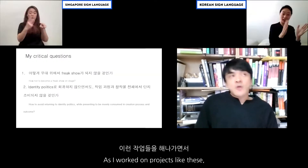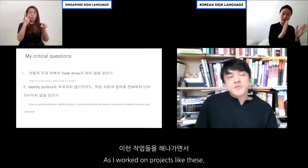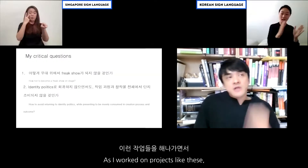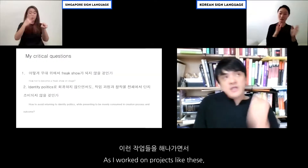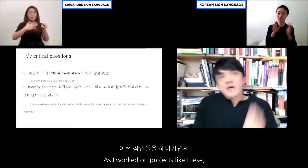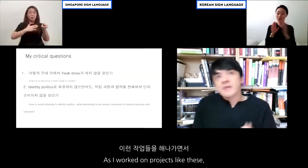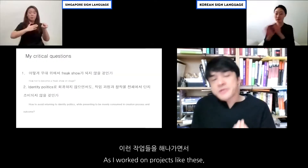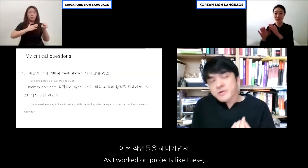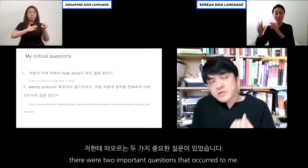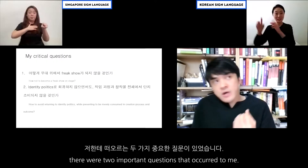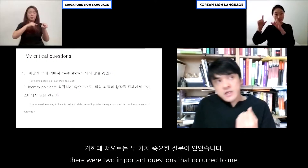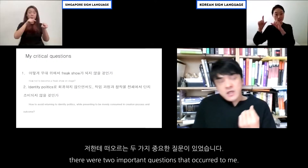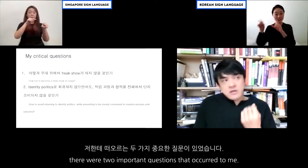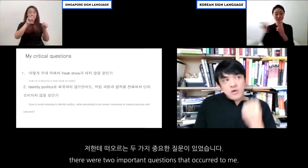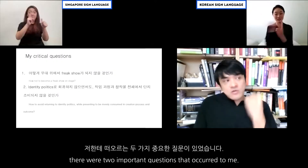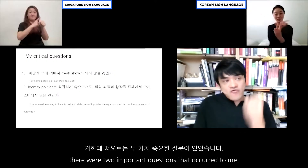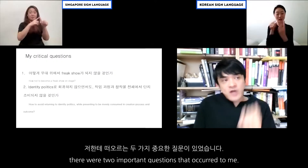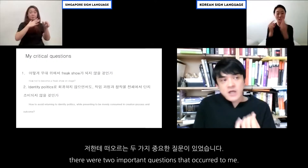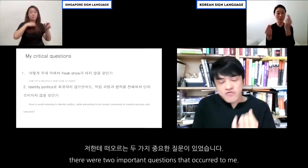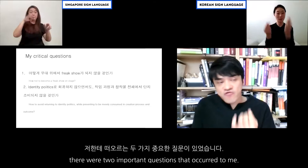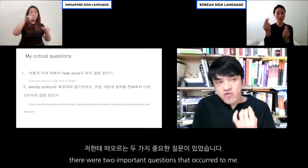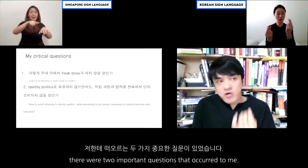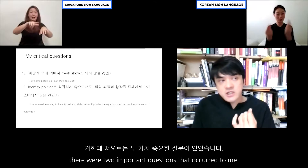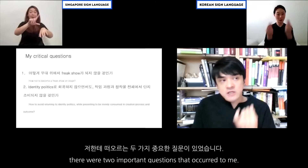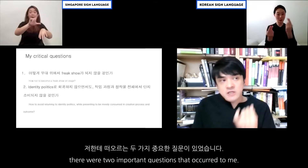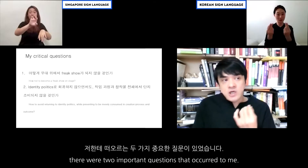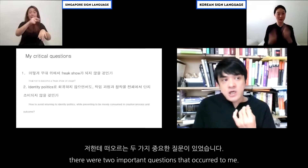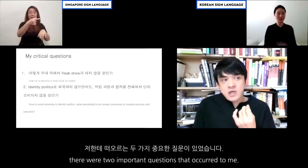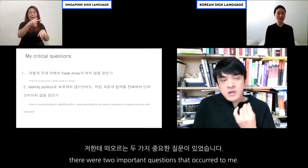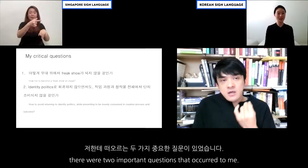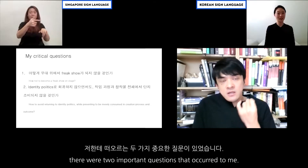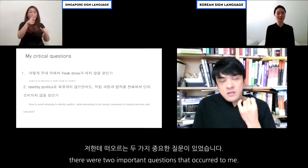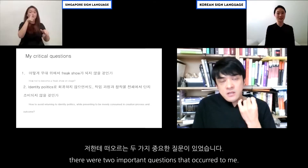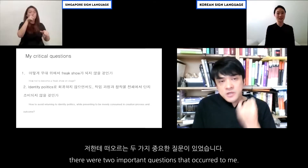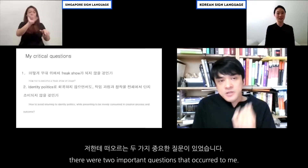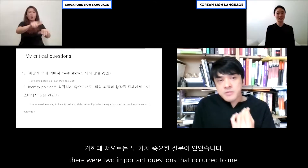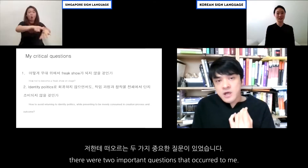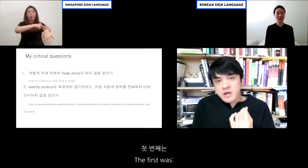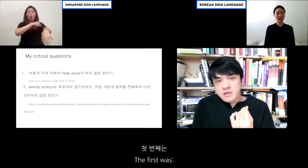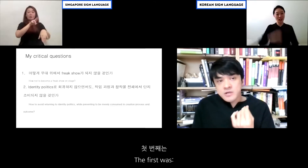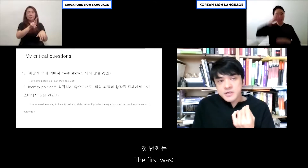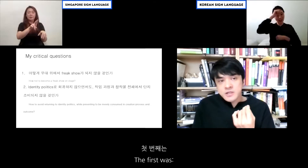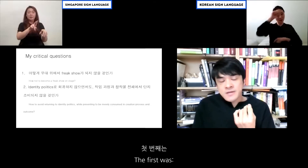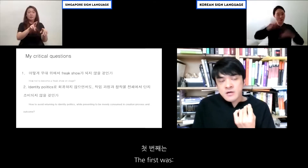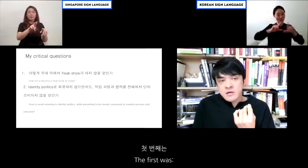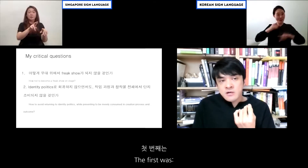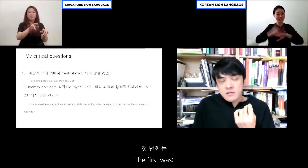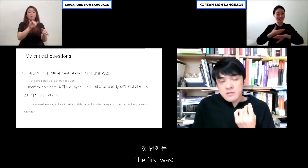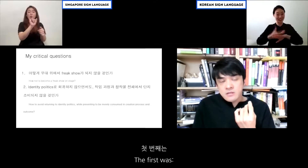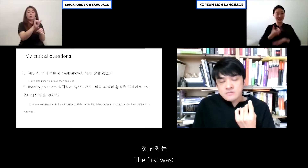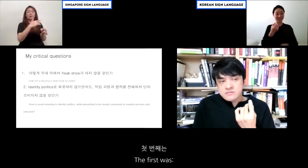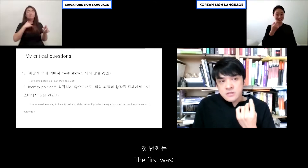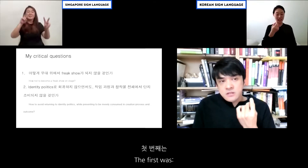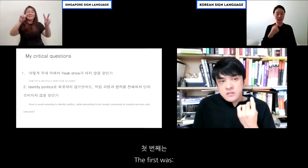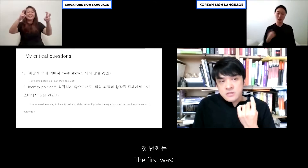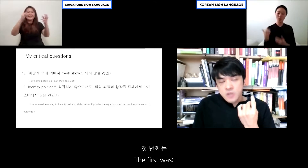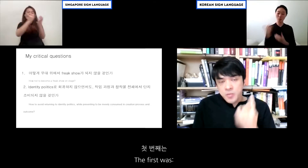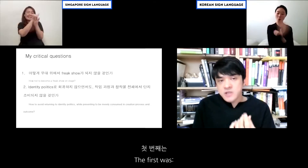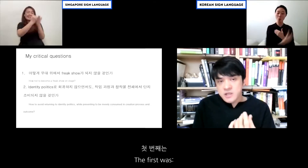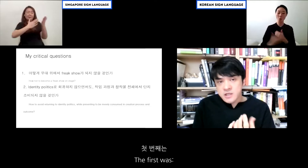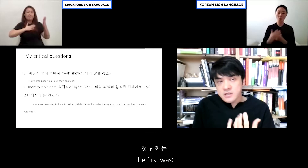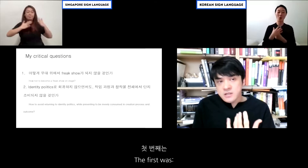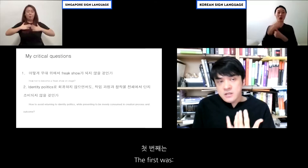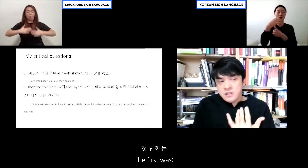이런 작업들을 해나가면서 저한테 떠오른 두 가지 중요한 질문이 있었습니다. 그것은